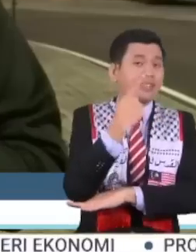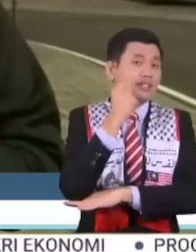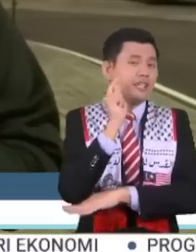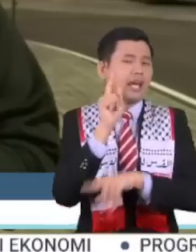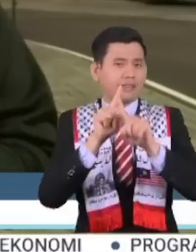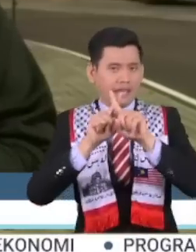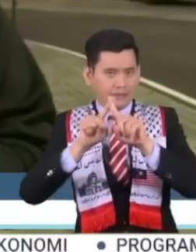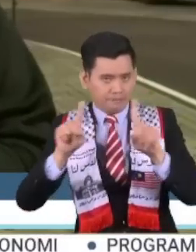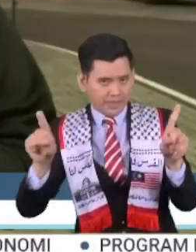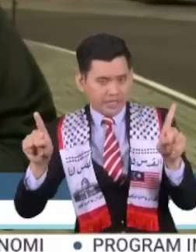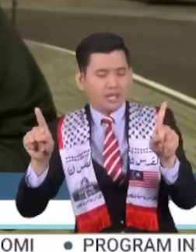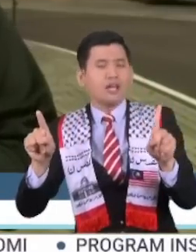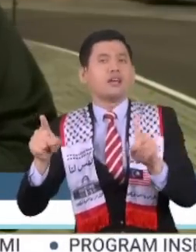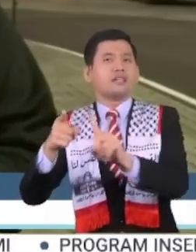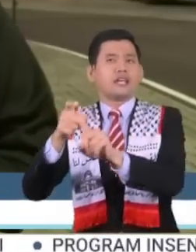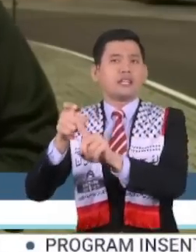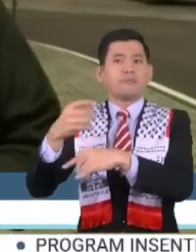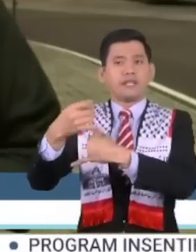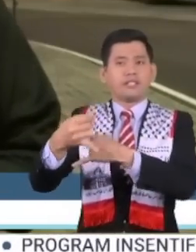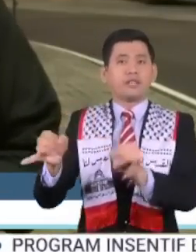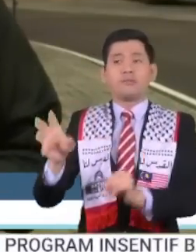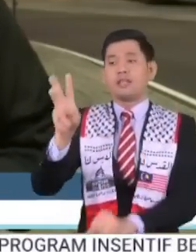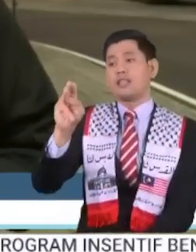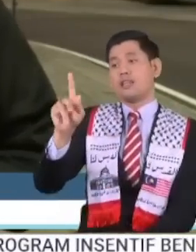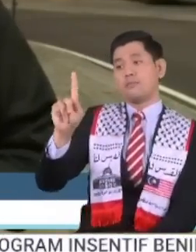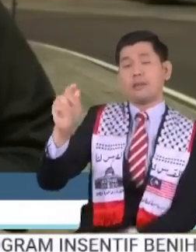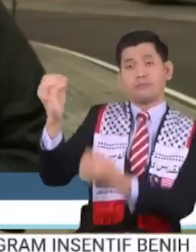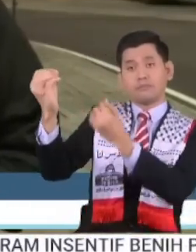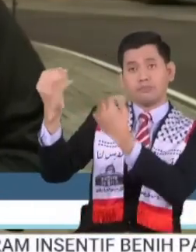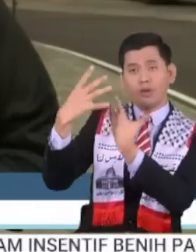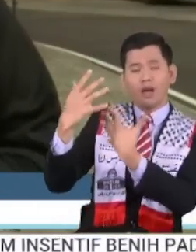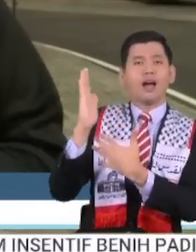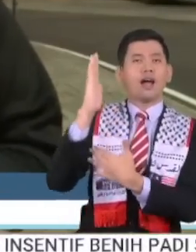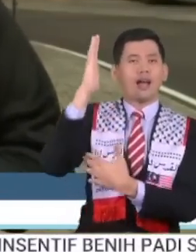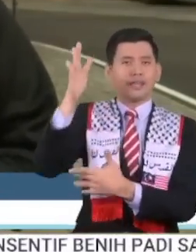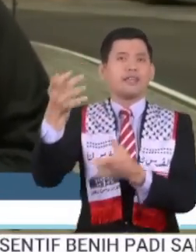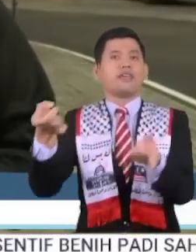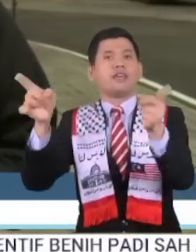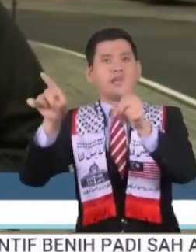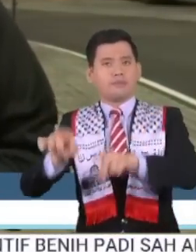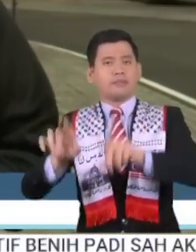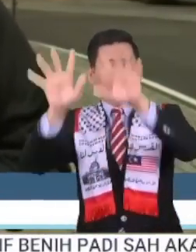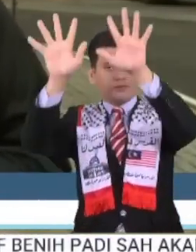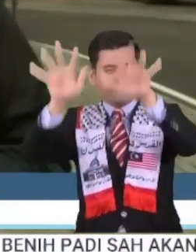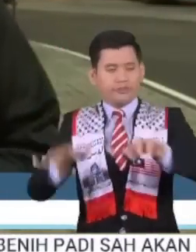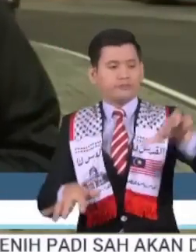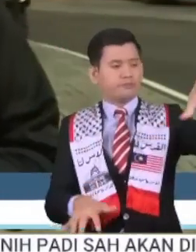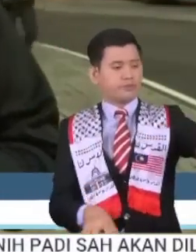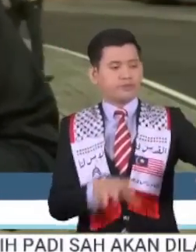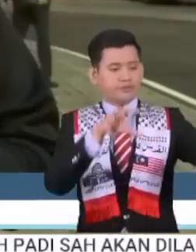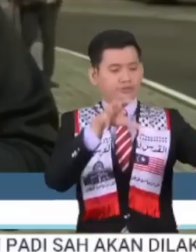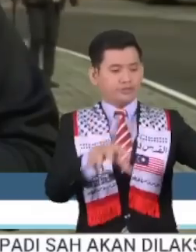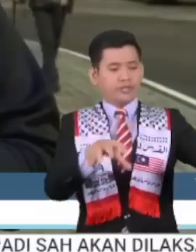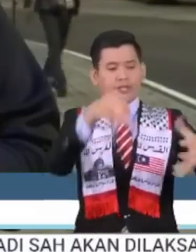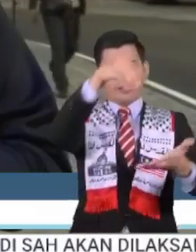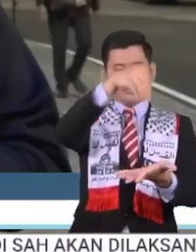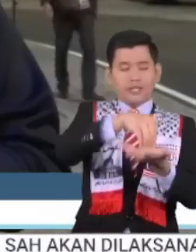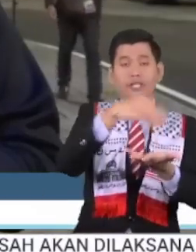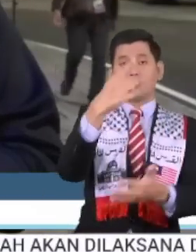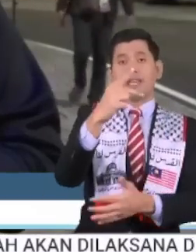Namun dari Jabatan Meteorologi Malaysia meramalkan akan berlaku hujan di satu dua tempat sekitar ibu